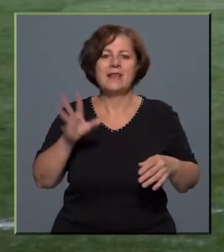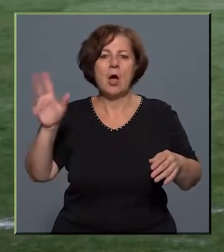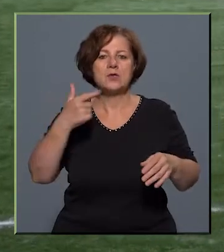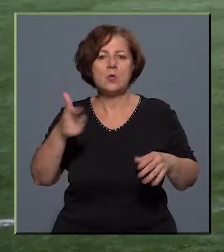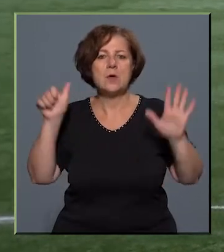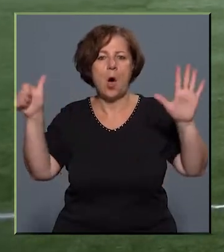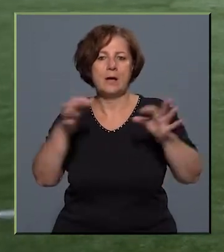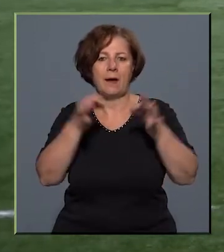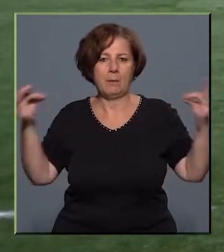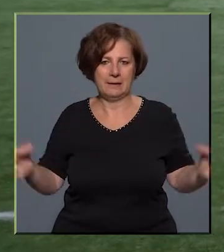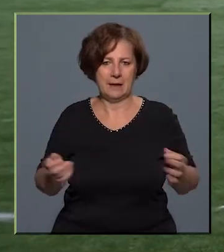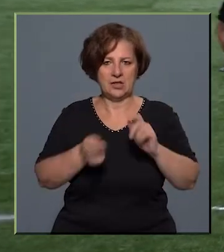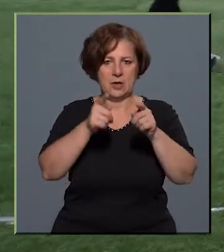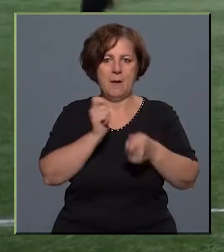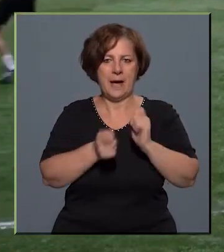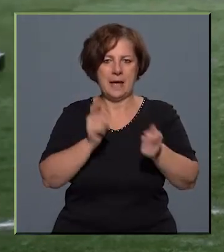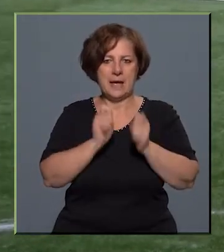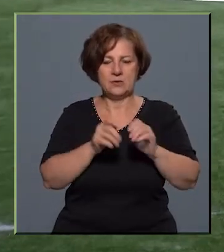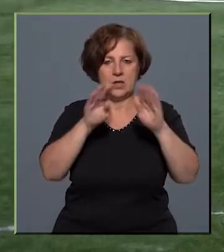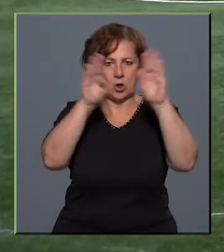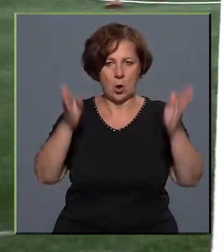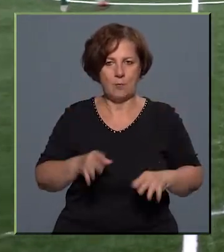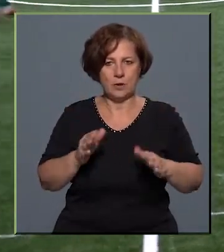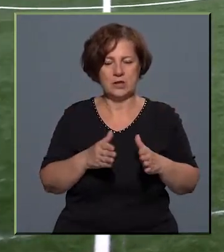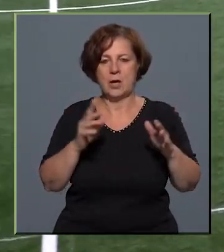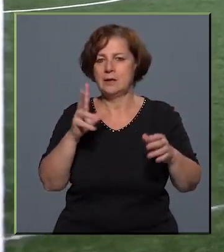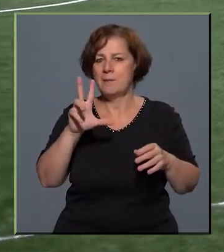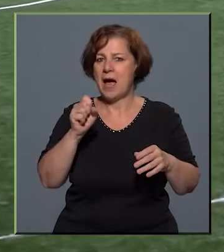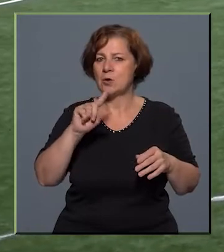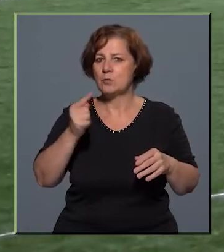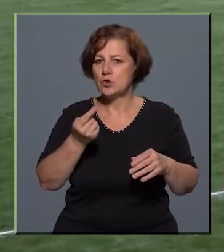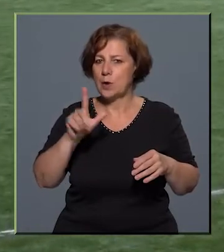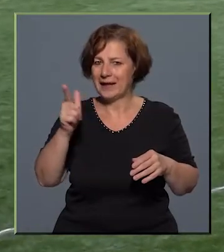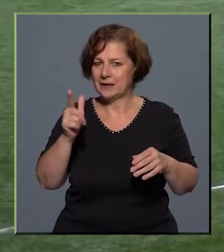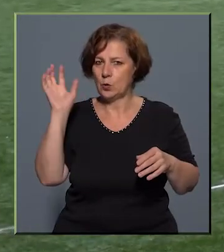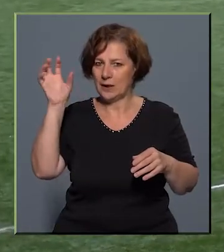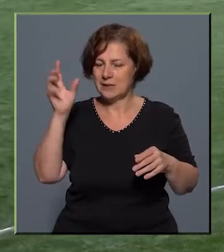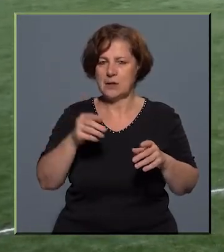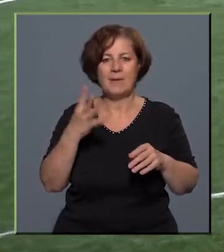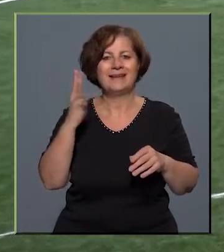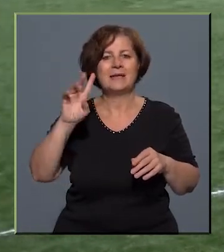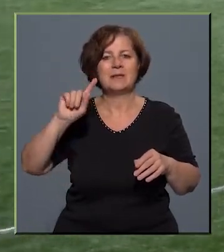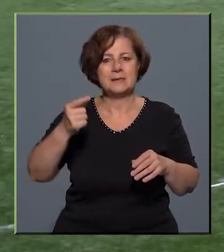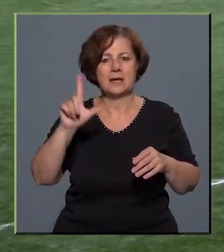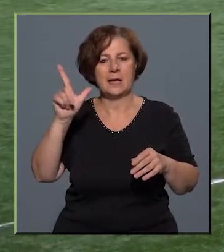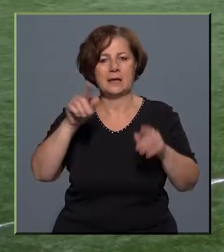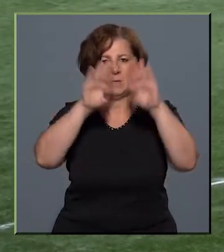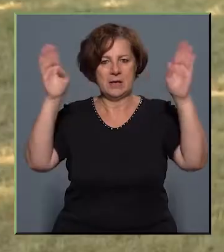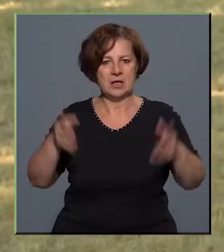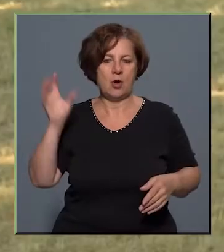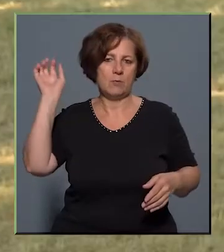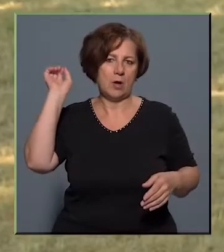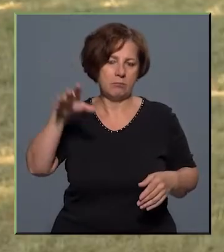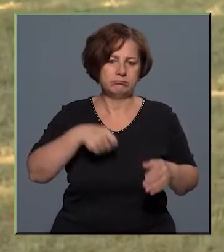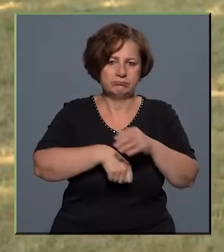46x26 méteres pályára játsszuk, és a kapu méretében is eltér, nem 3x2-es kézilabda kapura, hanem 4x2 méteres kapura.